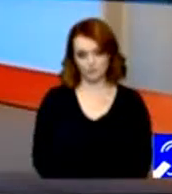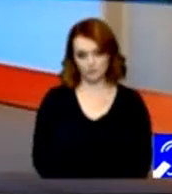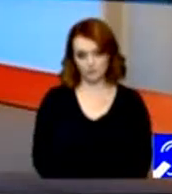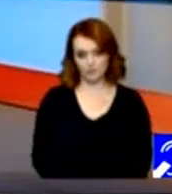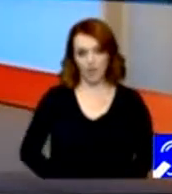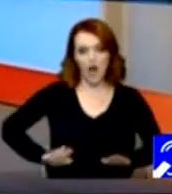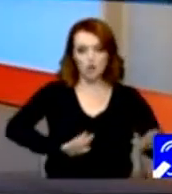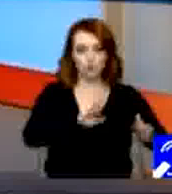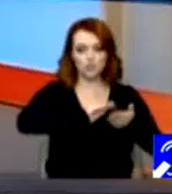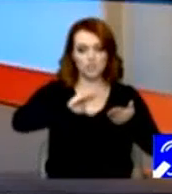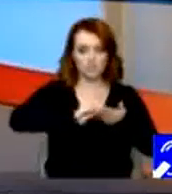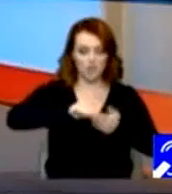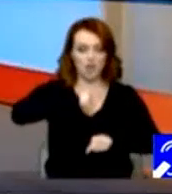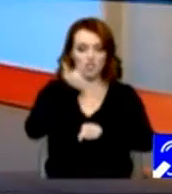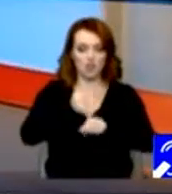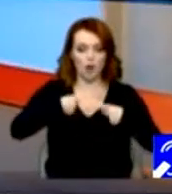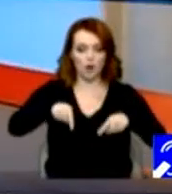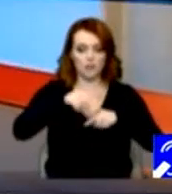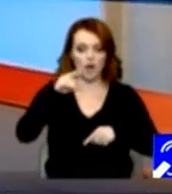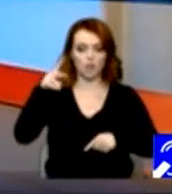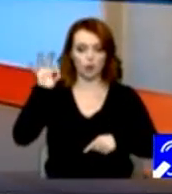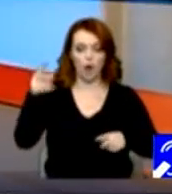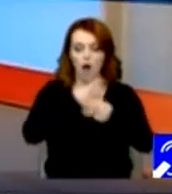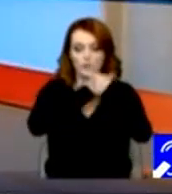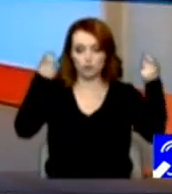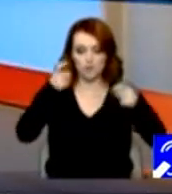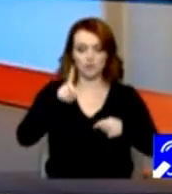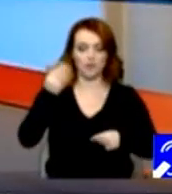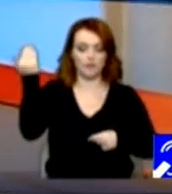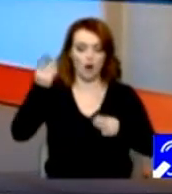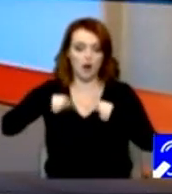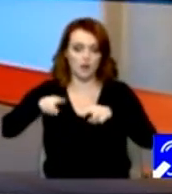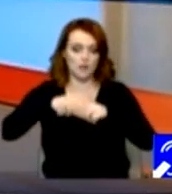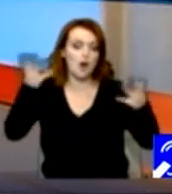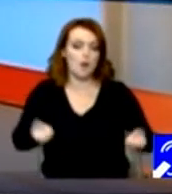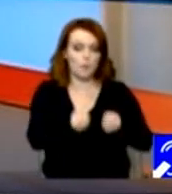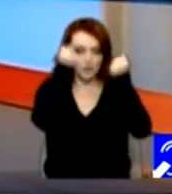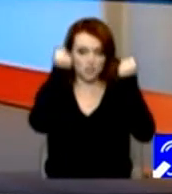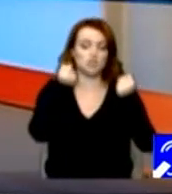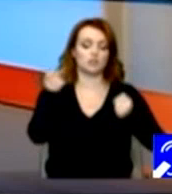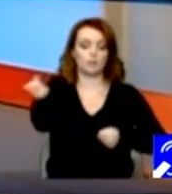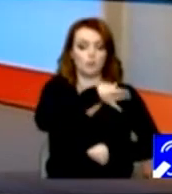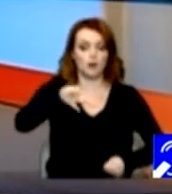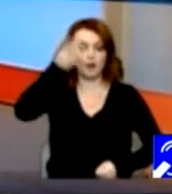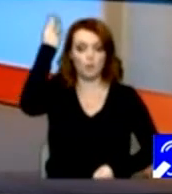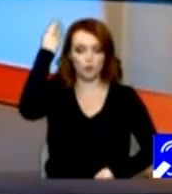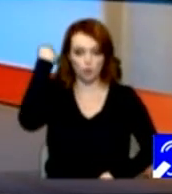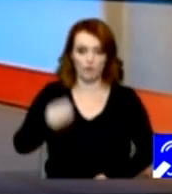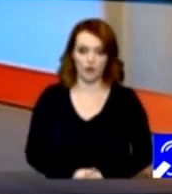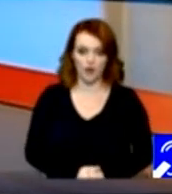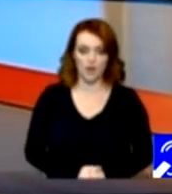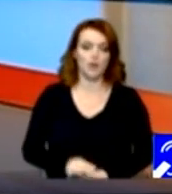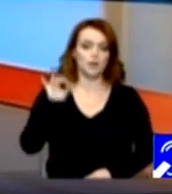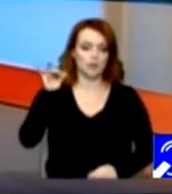adjunctul secretarului general al Nato Mircea Geoană a anunțat că Alianța sprijinea suveranitatea și neutralitatea Republicii Moldova